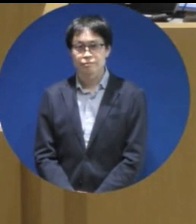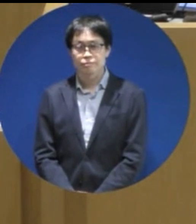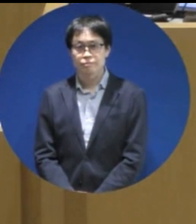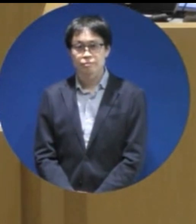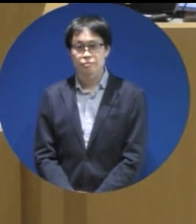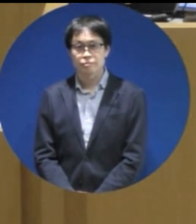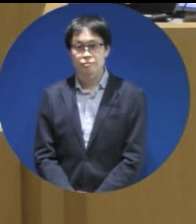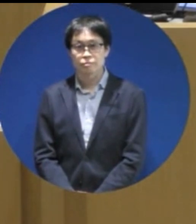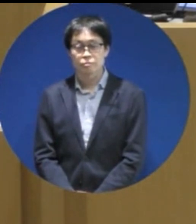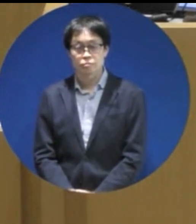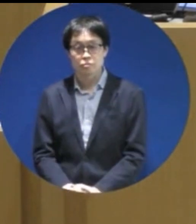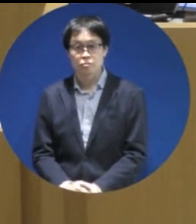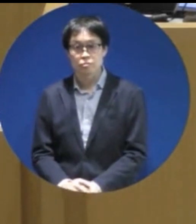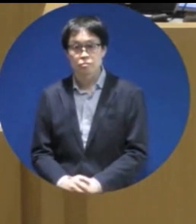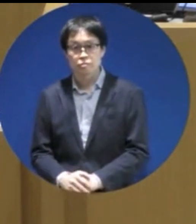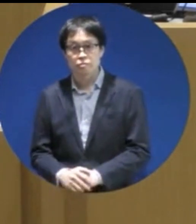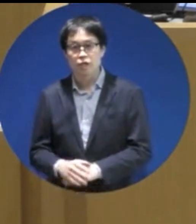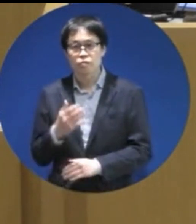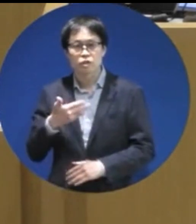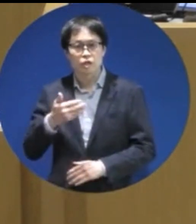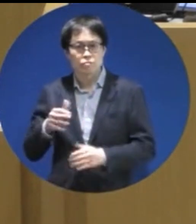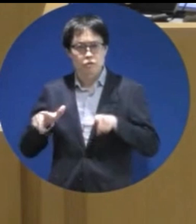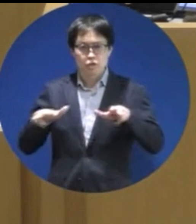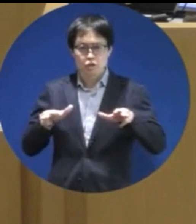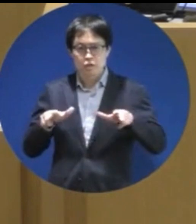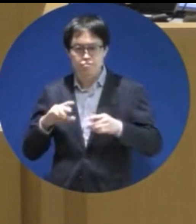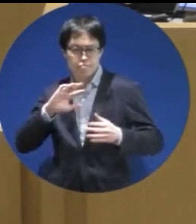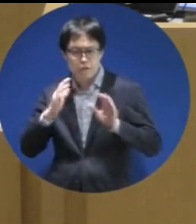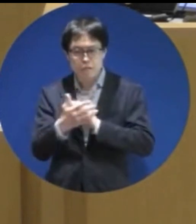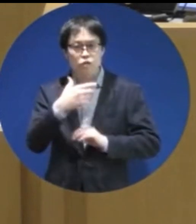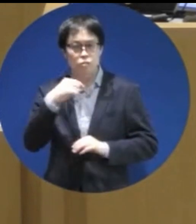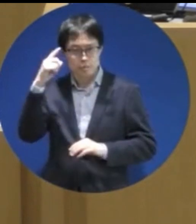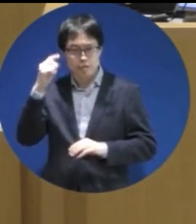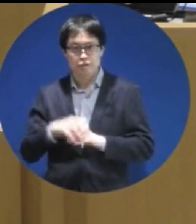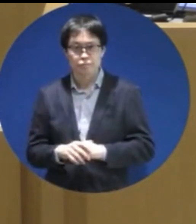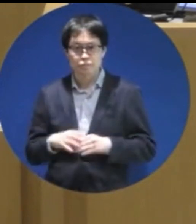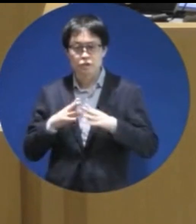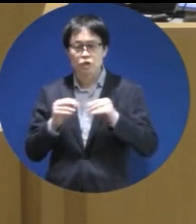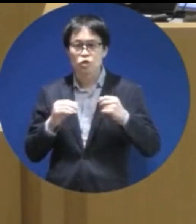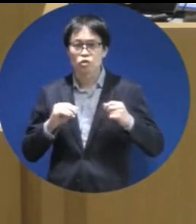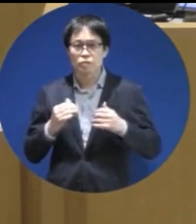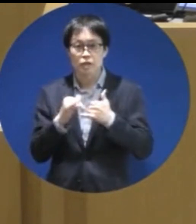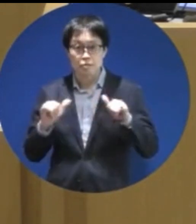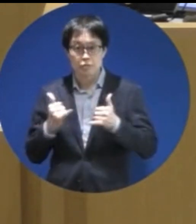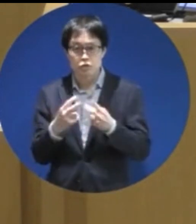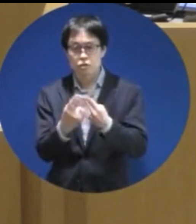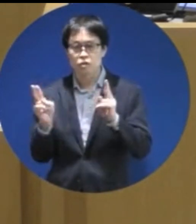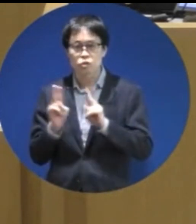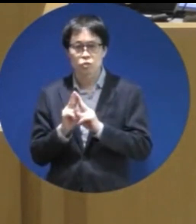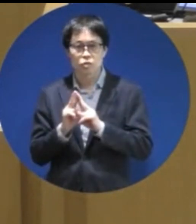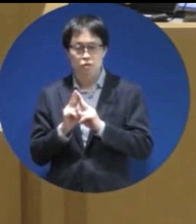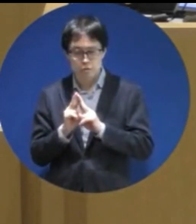対決より解決の姿勢で渋谷区政を動かしていきたいと思います。国民民主党所属の新人の桑